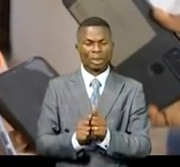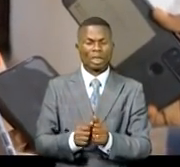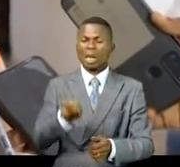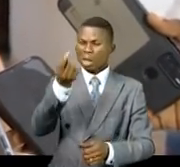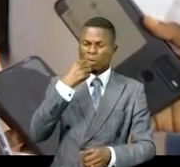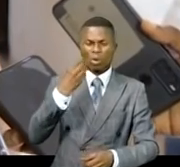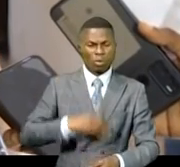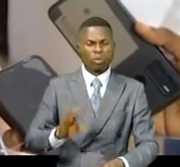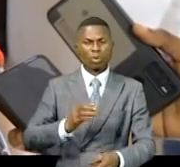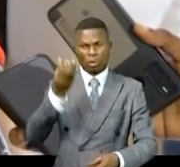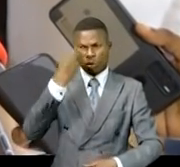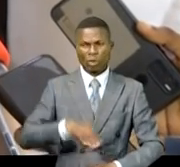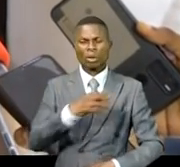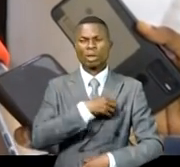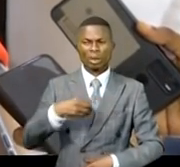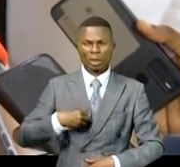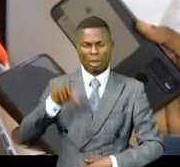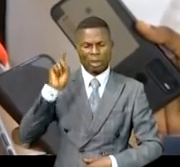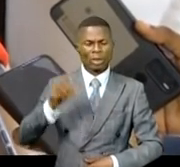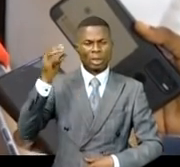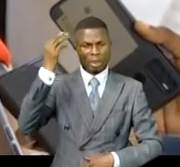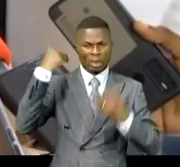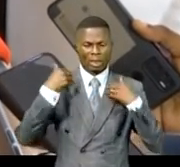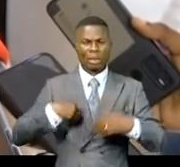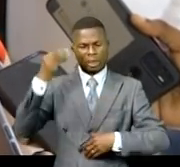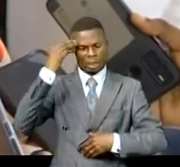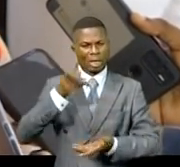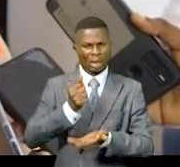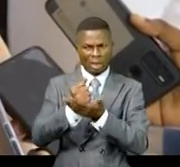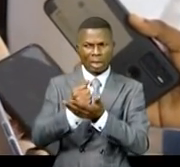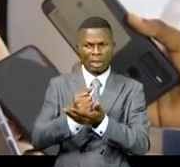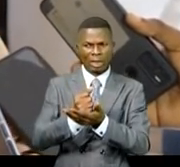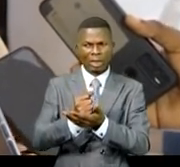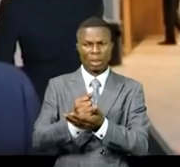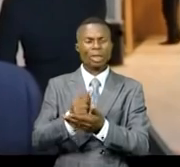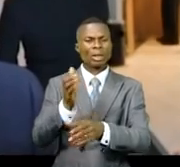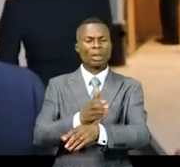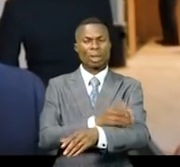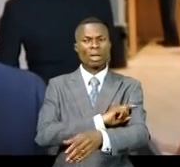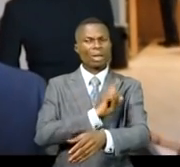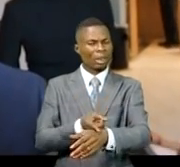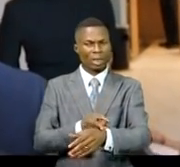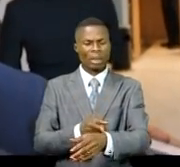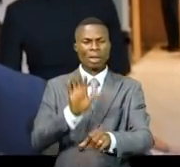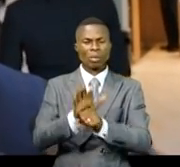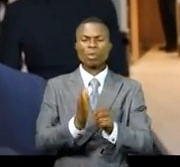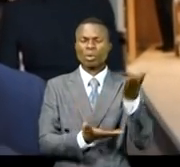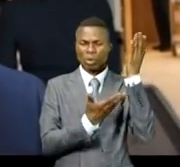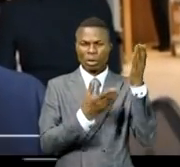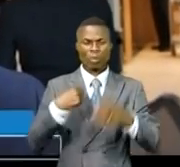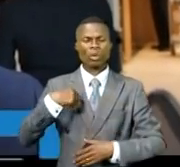la femme, les femmes où la santé mentale ne le permet pas de pouvoir avoir une grossesse. C'était très important de